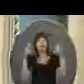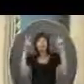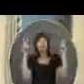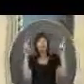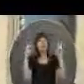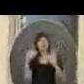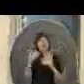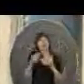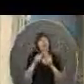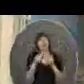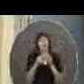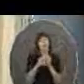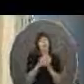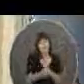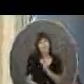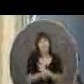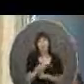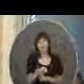défavorisée,